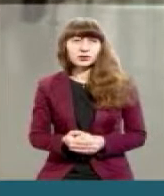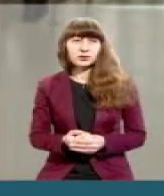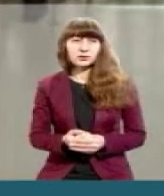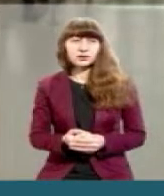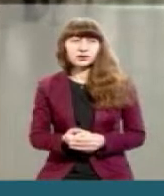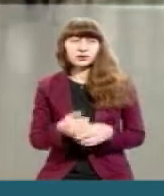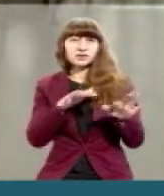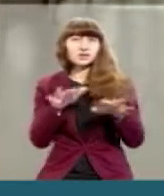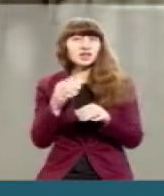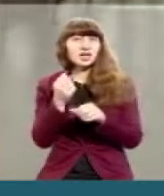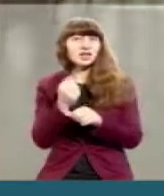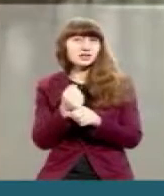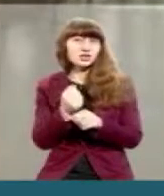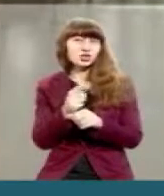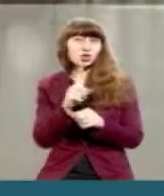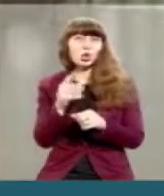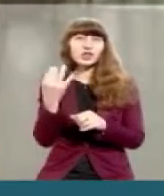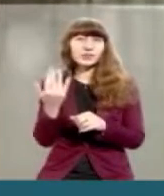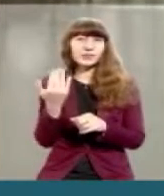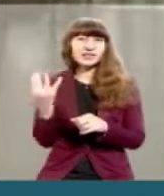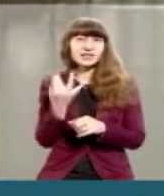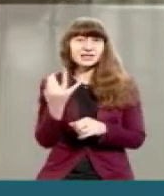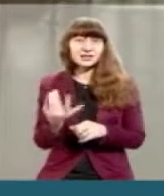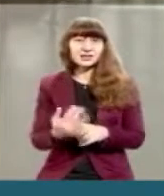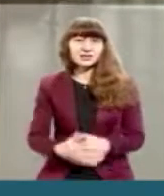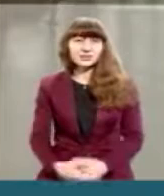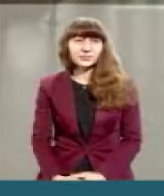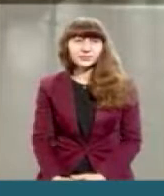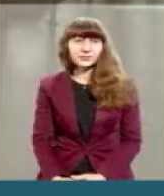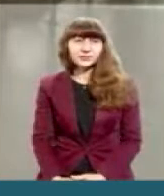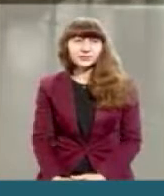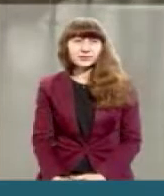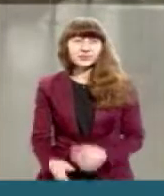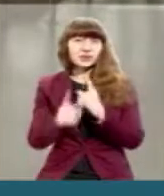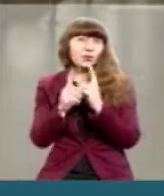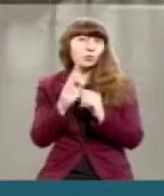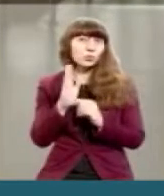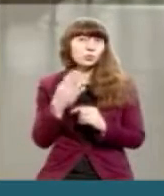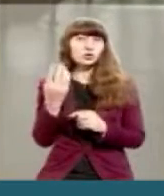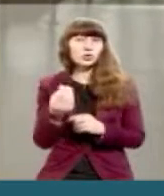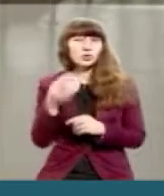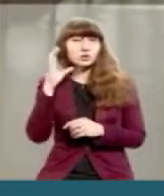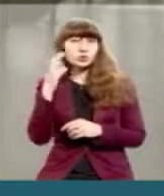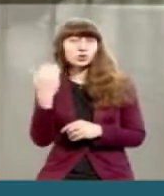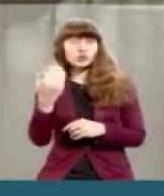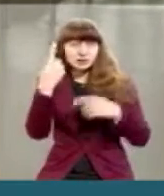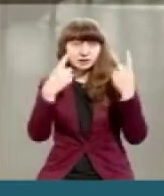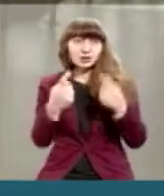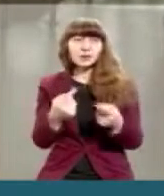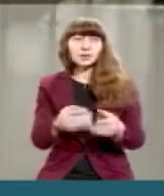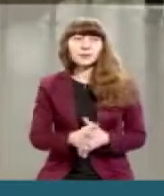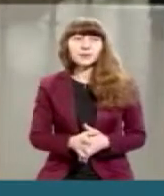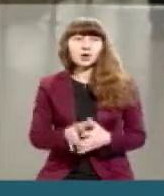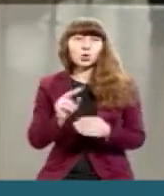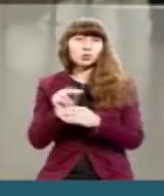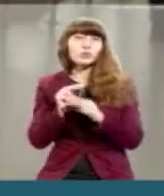делать то, что им интересно. Вот. Мы сопровождать в любом будем случае дальше, потому что здесь мы выслушаем их идеи, учимся их правильно их доносить,